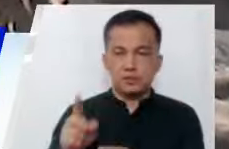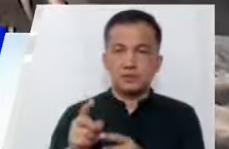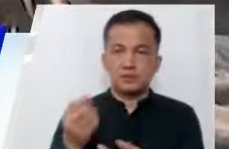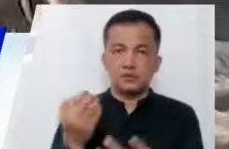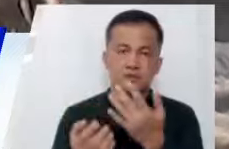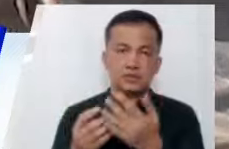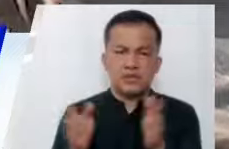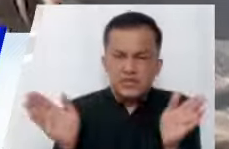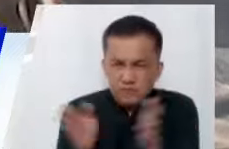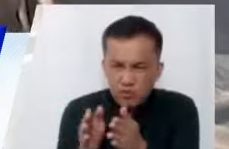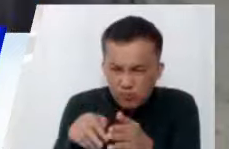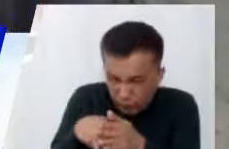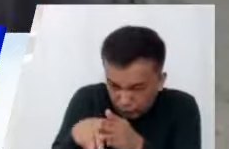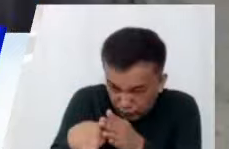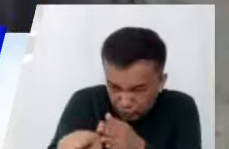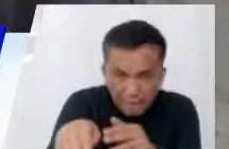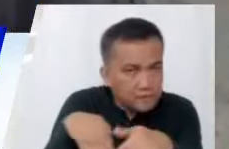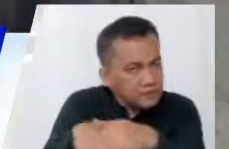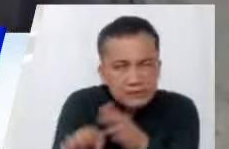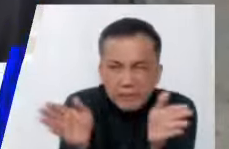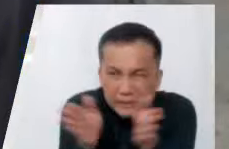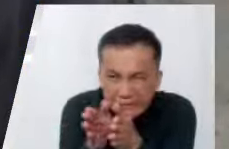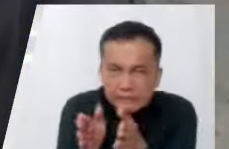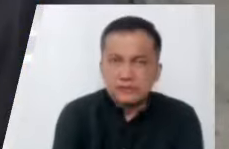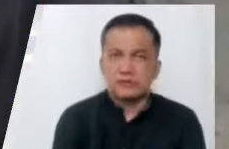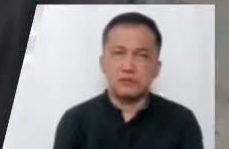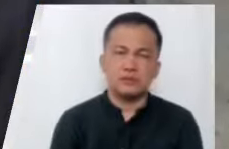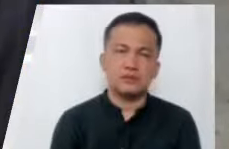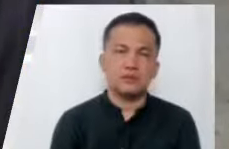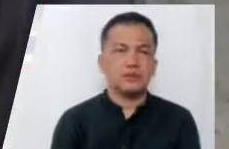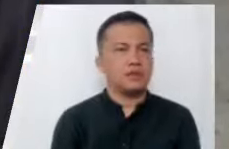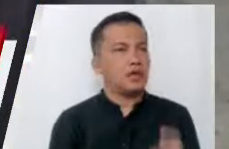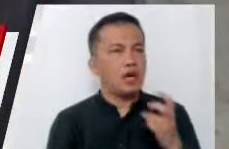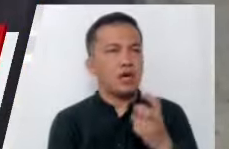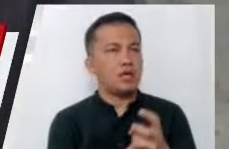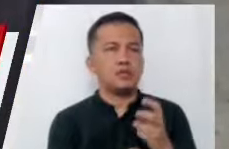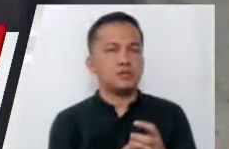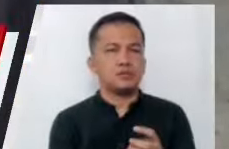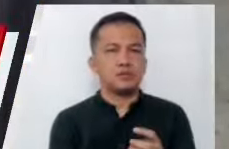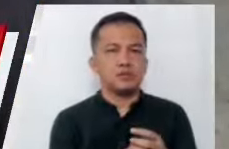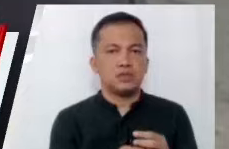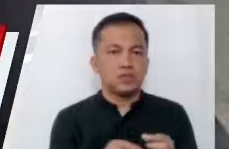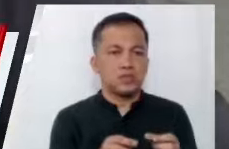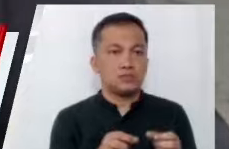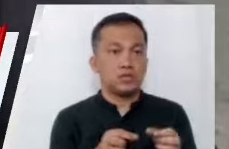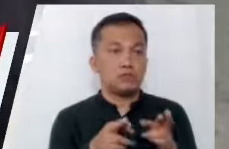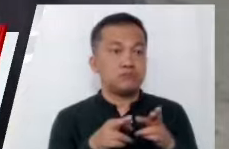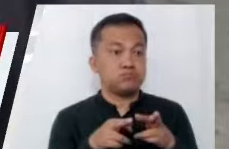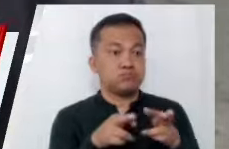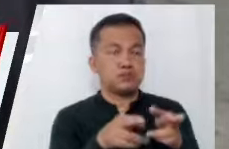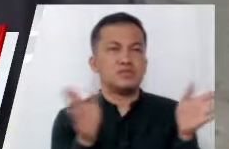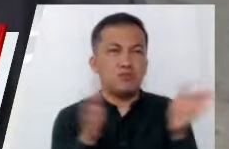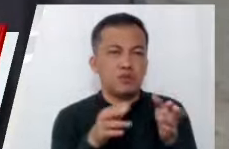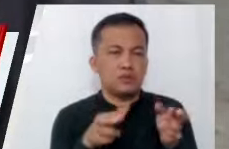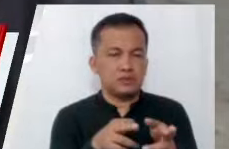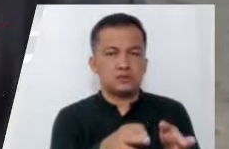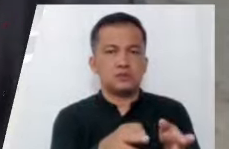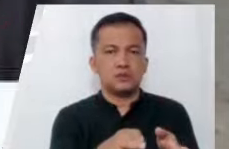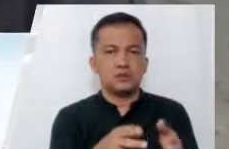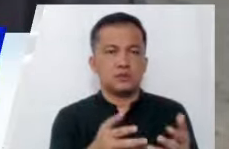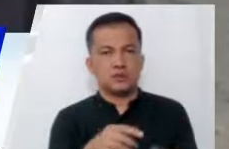ang eskinita papasok. Mahirap po kasi nasa kwan po, creek po siya eh. Hindi naman dapat na may mga bahay